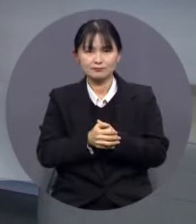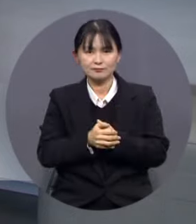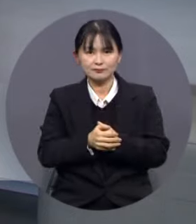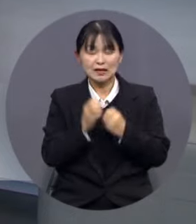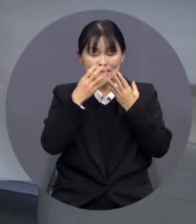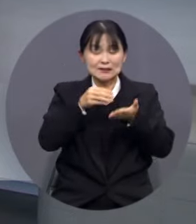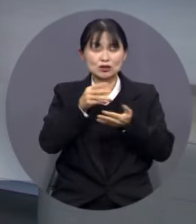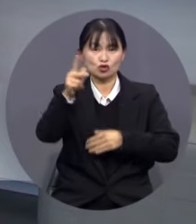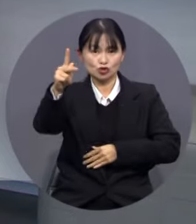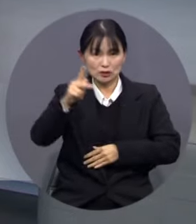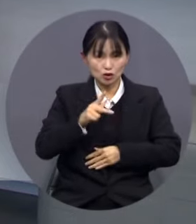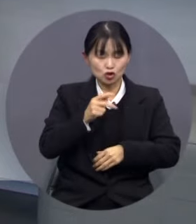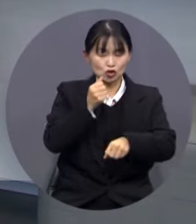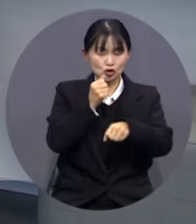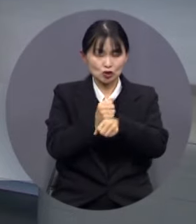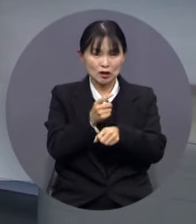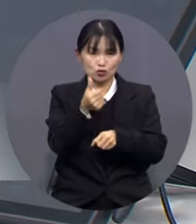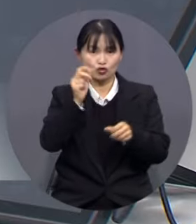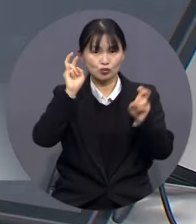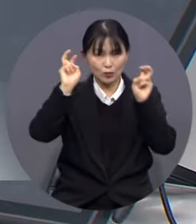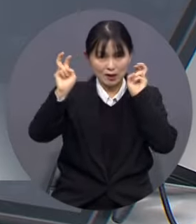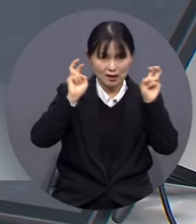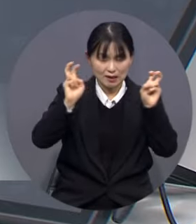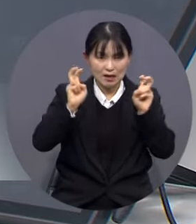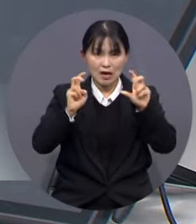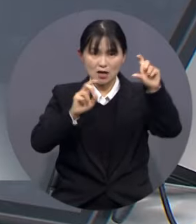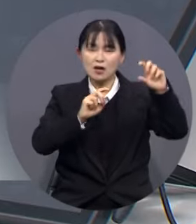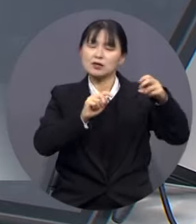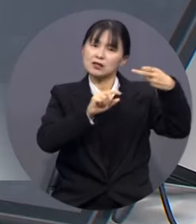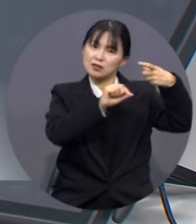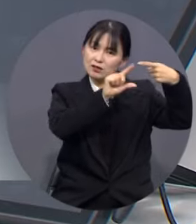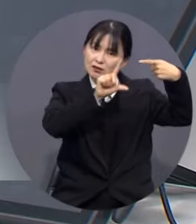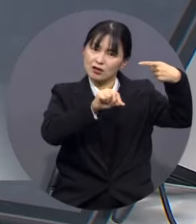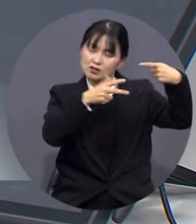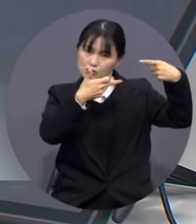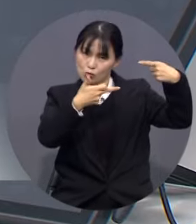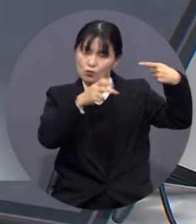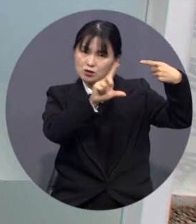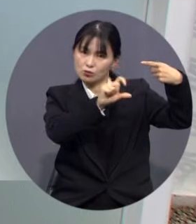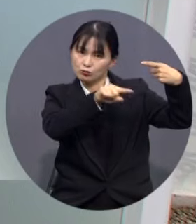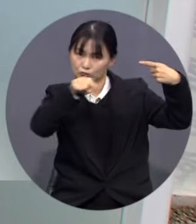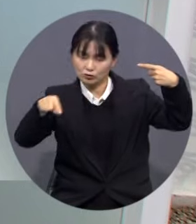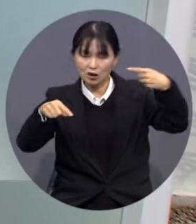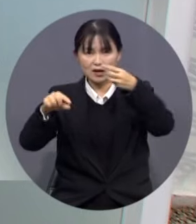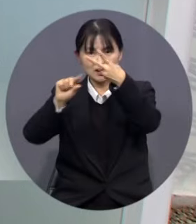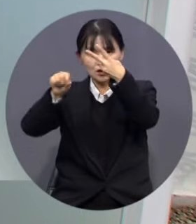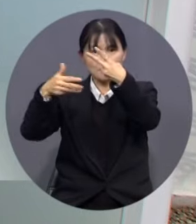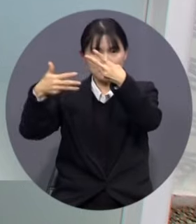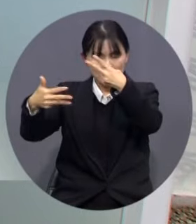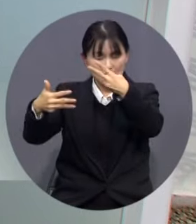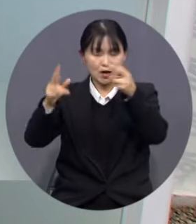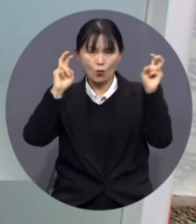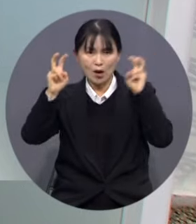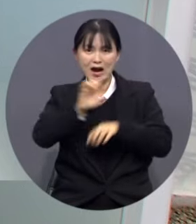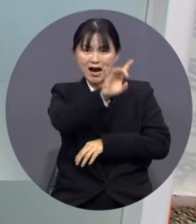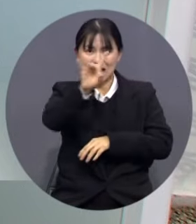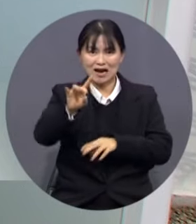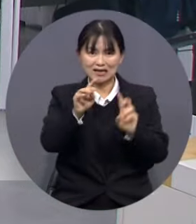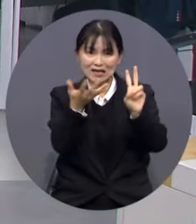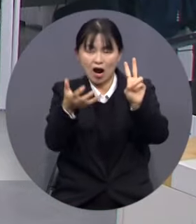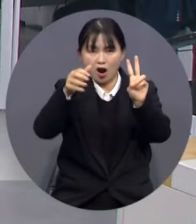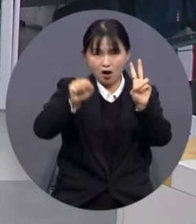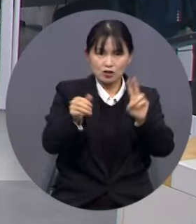신규 대출을 신청한 중소기업으로 오는 15일부터 다음 달 8일까지 신청 가능하며 업체당 최대 2억 원